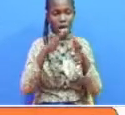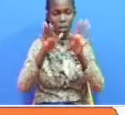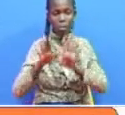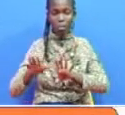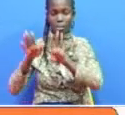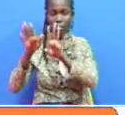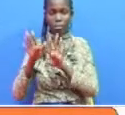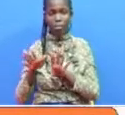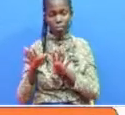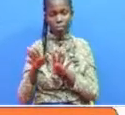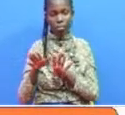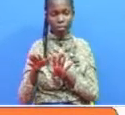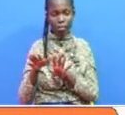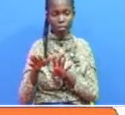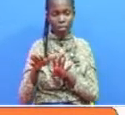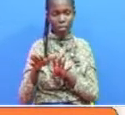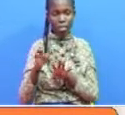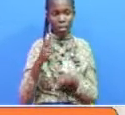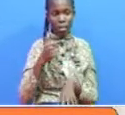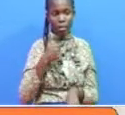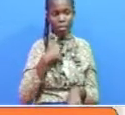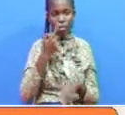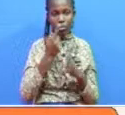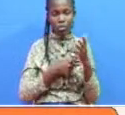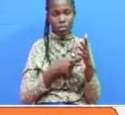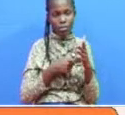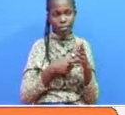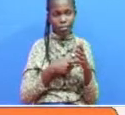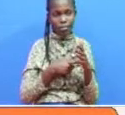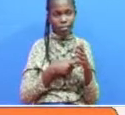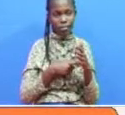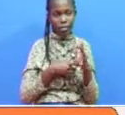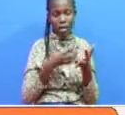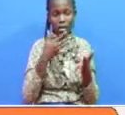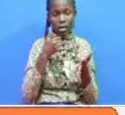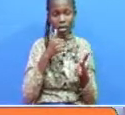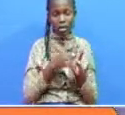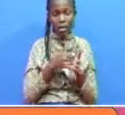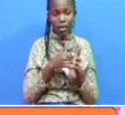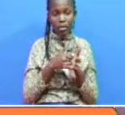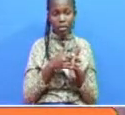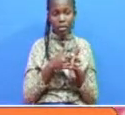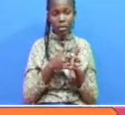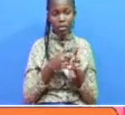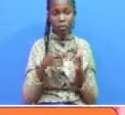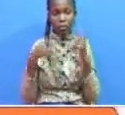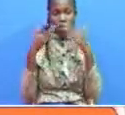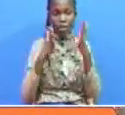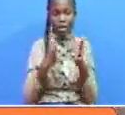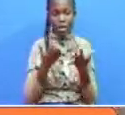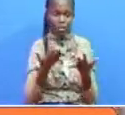on August 9th, I would say personally, that will determine who the winner is.